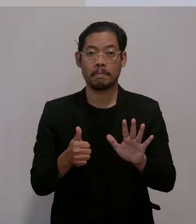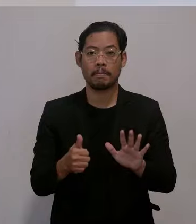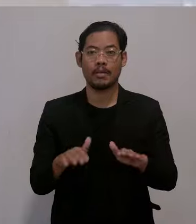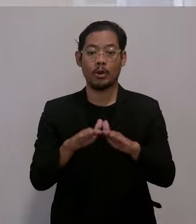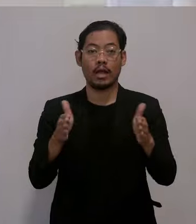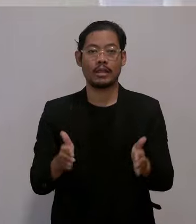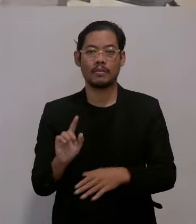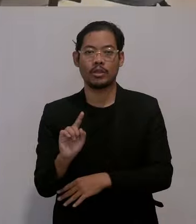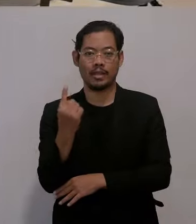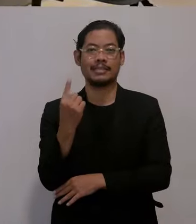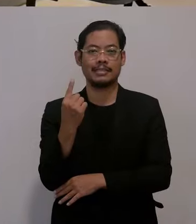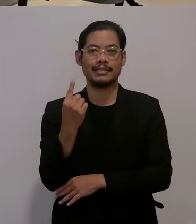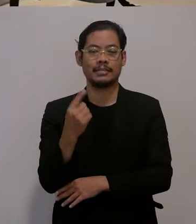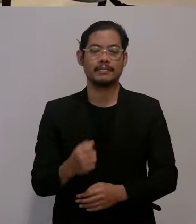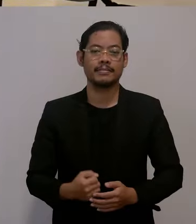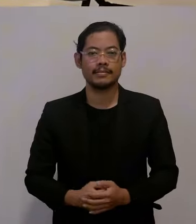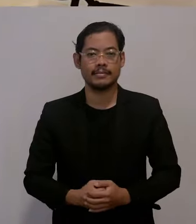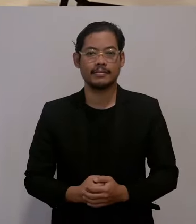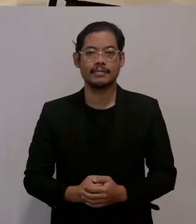6. Loket prioritas,